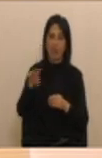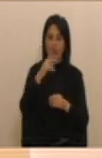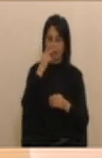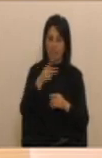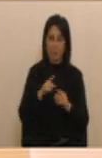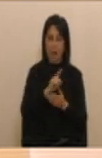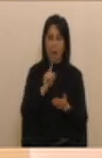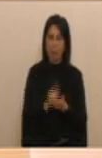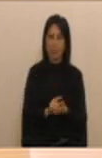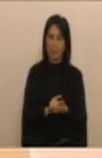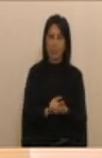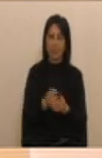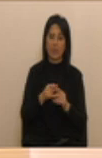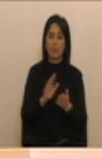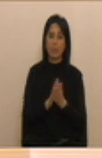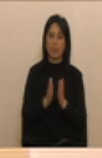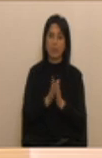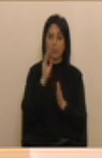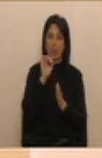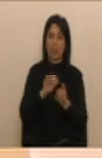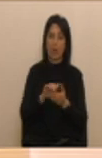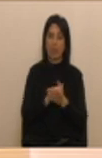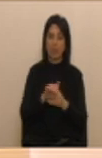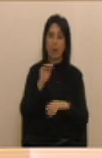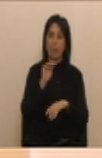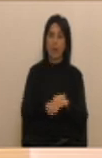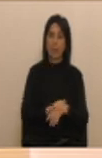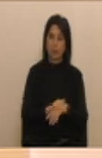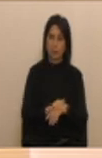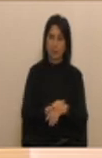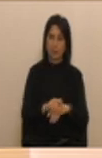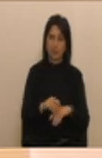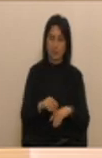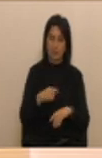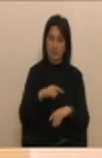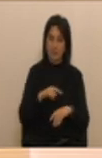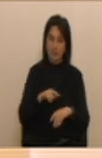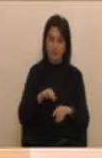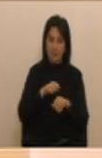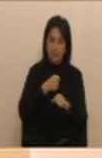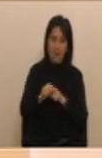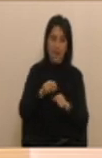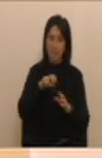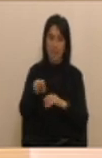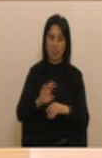ამის აუცილებლობას იმ პირობებში, როცა ევროკავშირში ფაქტობრივად ძალით არ შევდივართ.